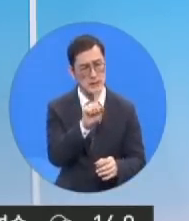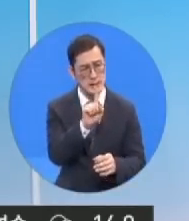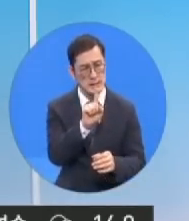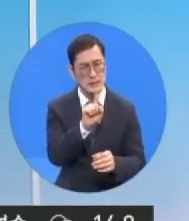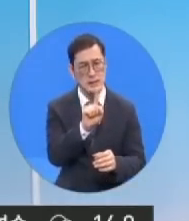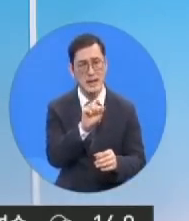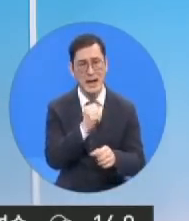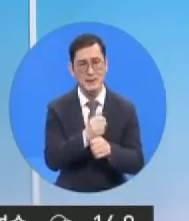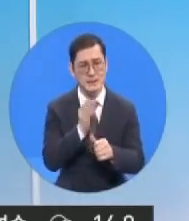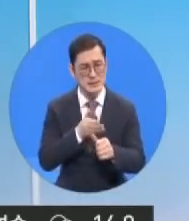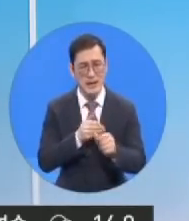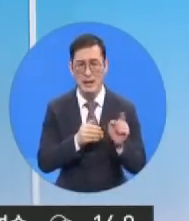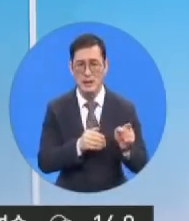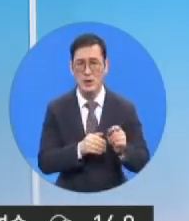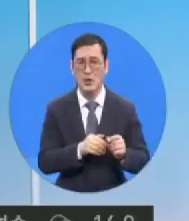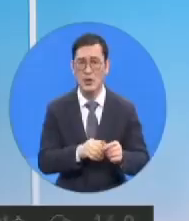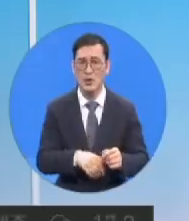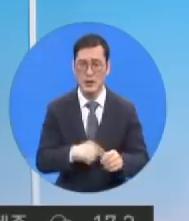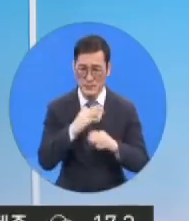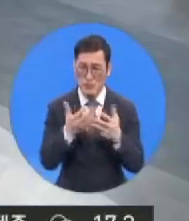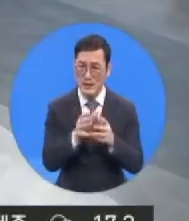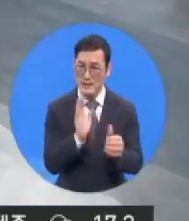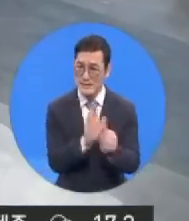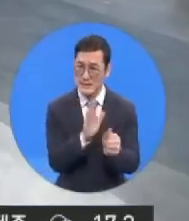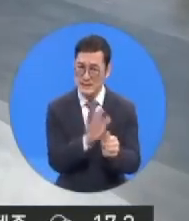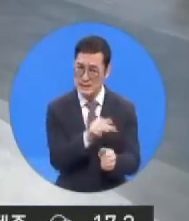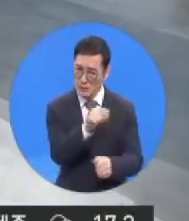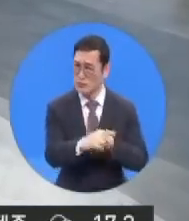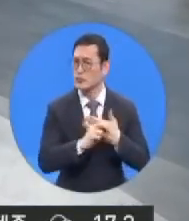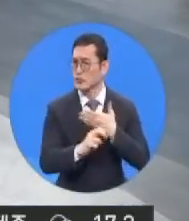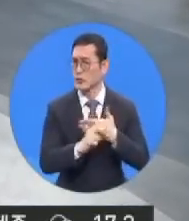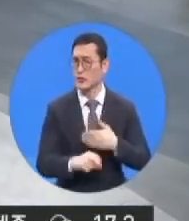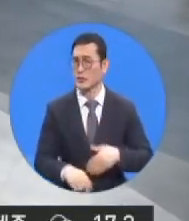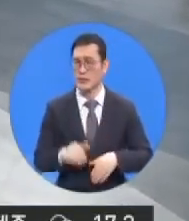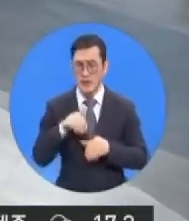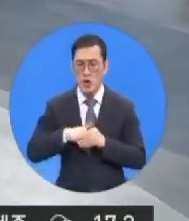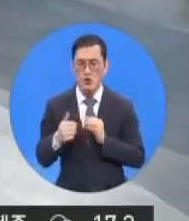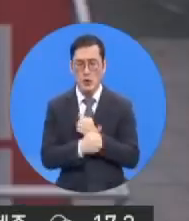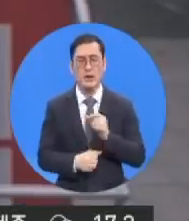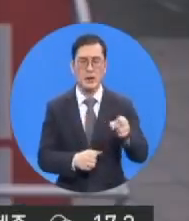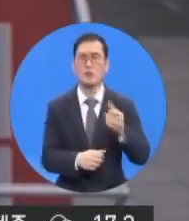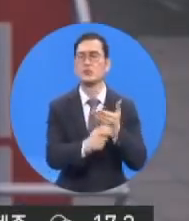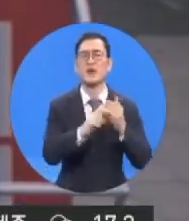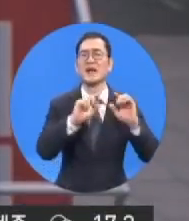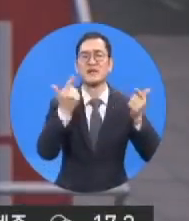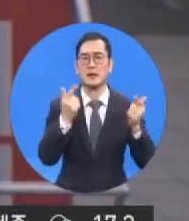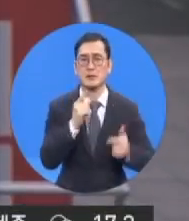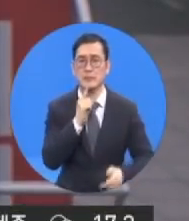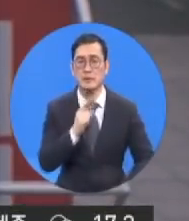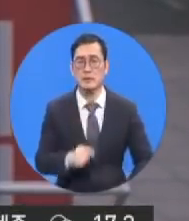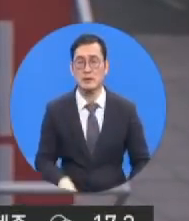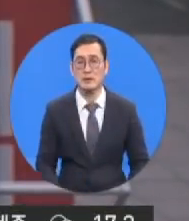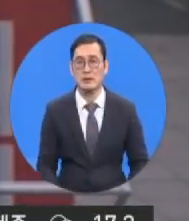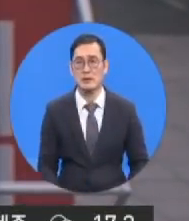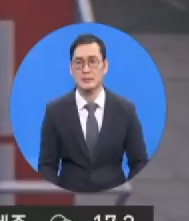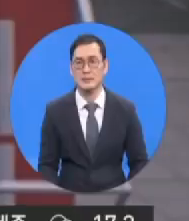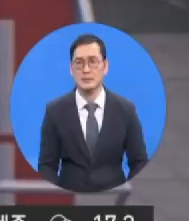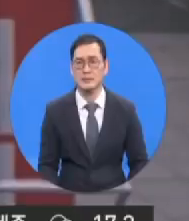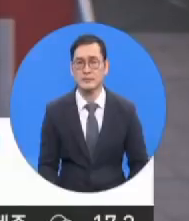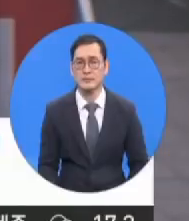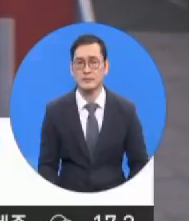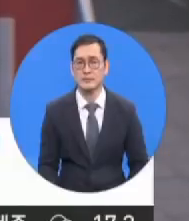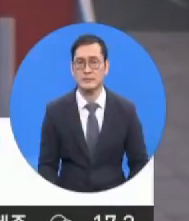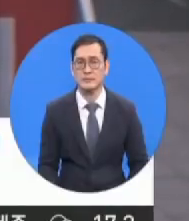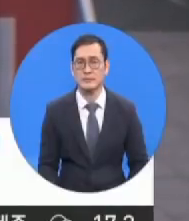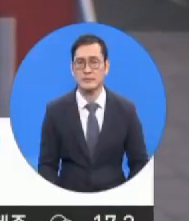합니까? 아니면 선관위에서는 어떤 판단을 내렸나요? 일단은 TBS의 일합시다 캠페인 그 당시 네. 논란이 많이 됐었죠. 근데 선관위에서는 사전 선거 운동이다. 뭐 이렇게